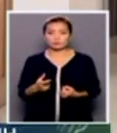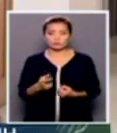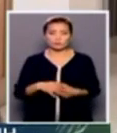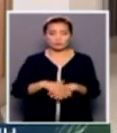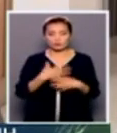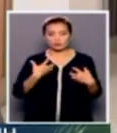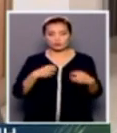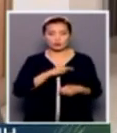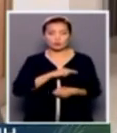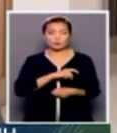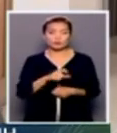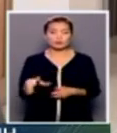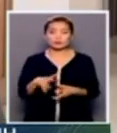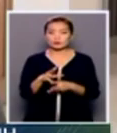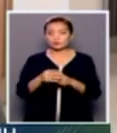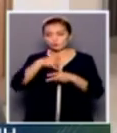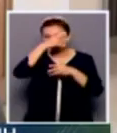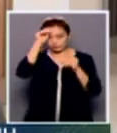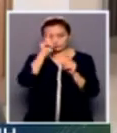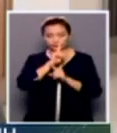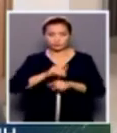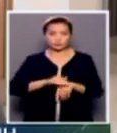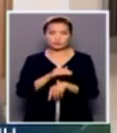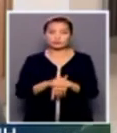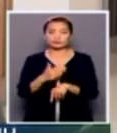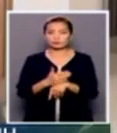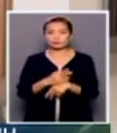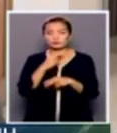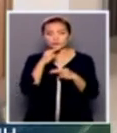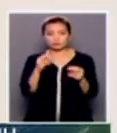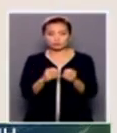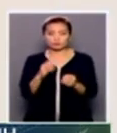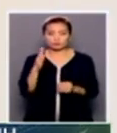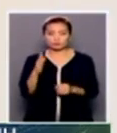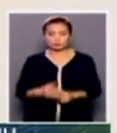үшін еңбек еткен азаматтардың ұмытылмайтындығын, олардың назардан тыс қалмайтындығын көрсеткіші.